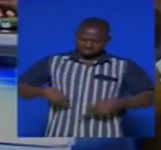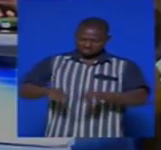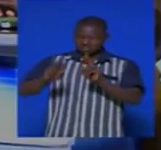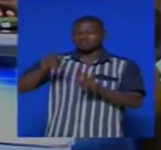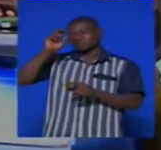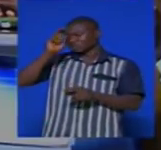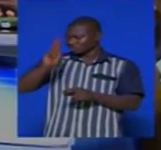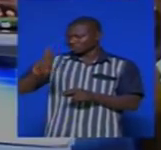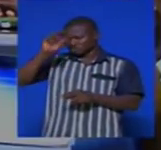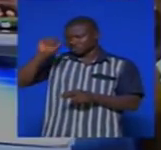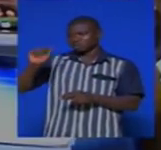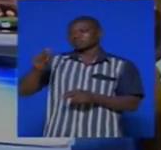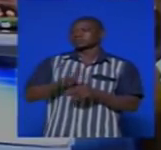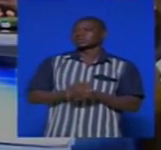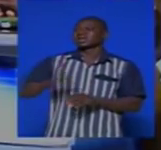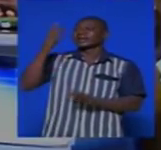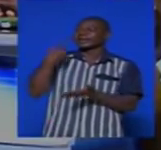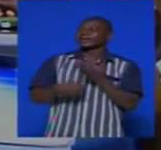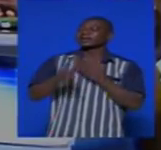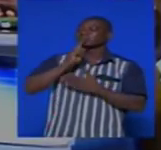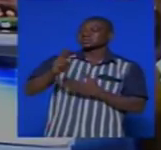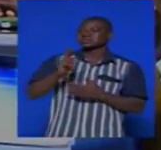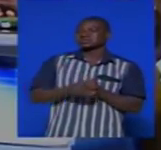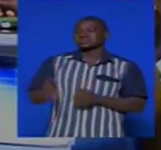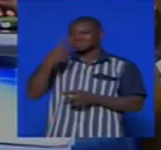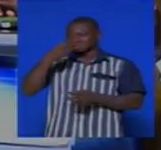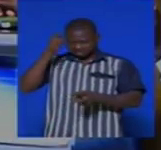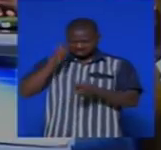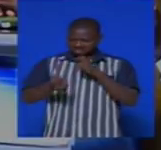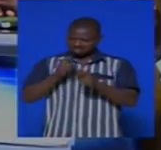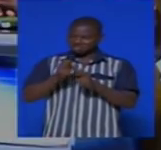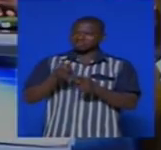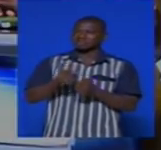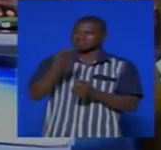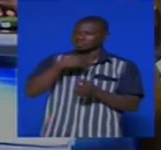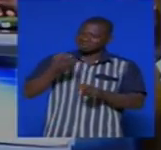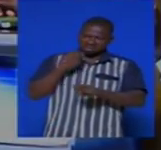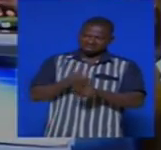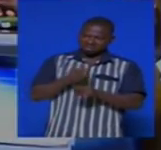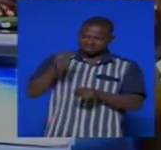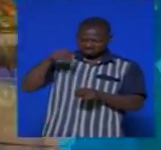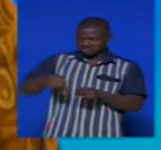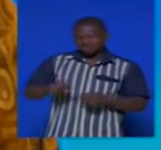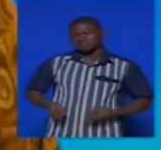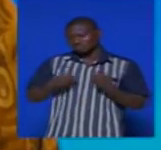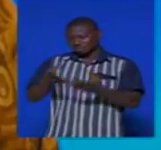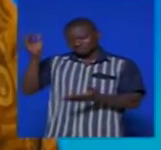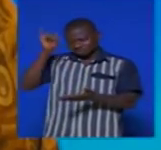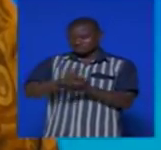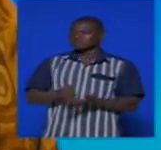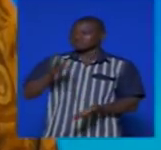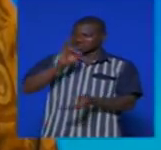dividende démographique. Quelles sont les contraintes et en tout cas les opportunités que qu'offre cette feuille de route-là? Permettez-moi